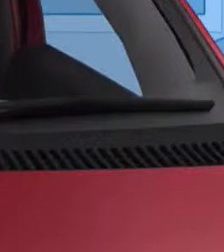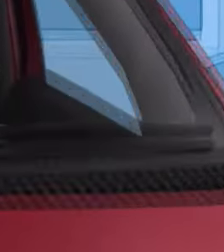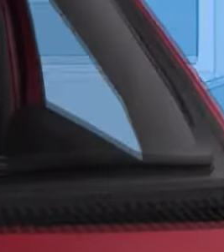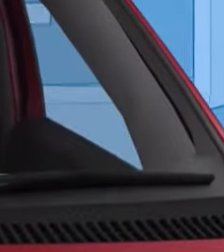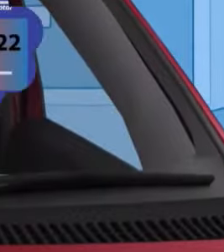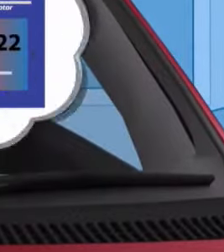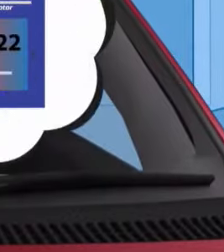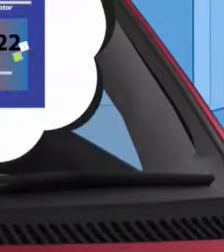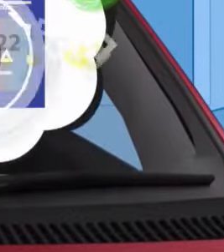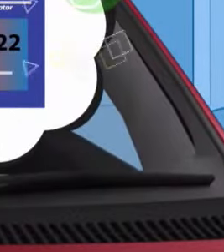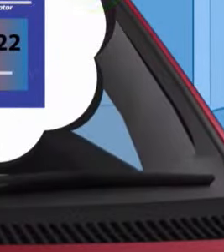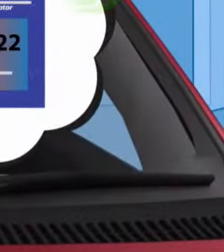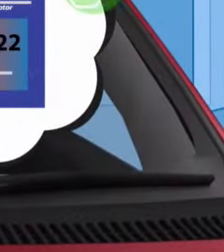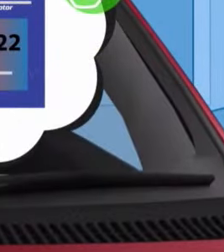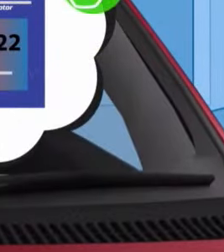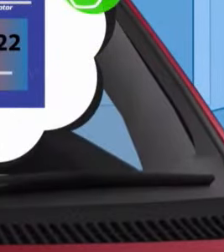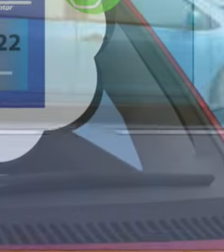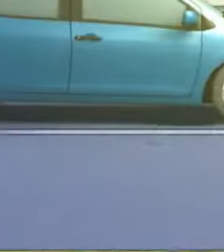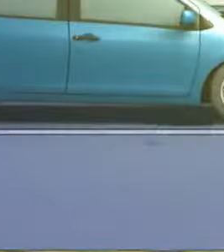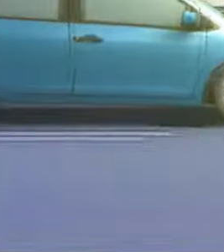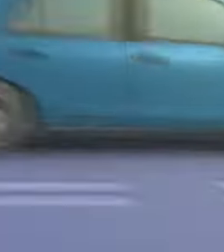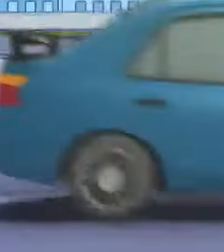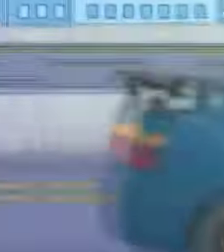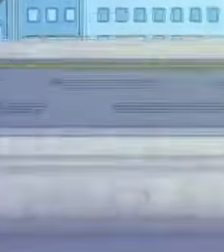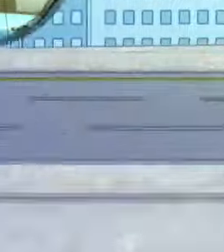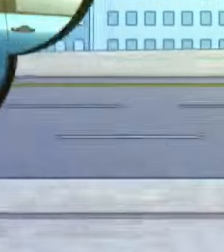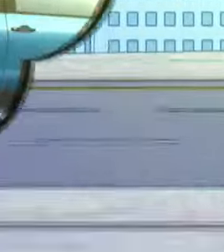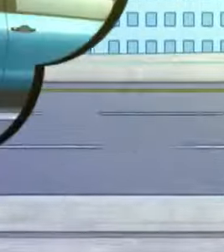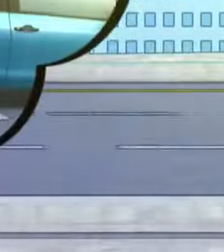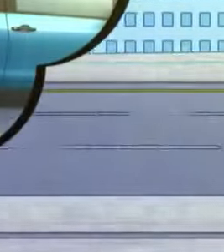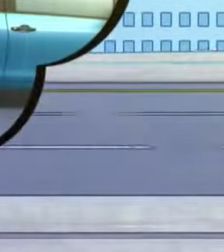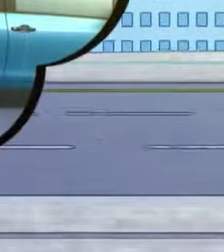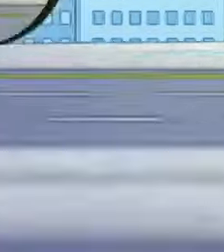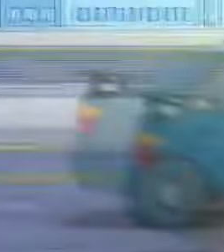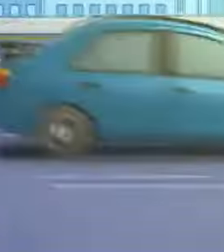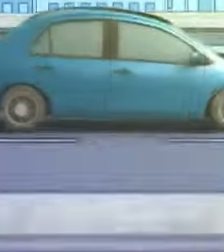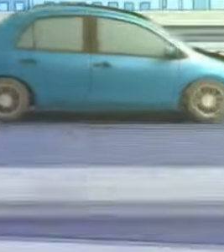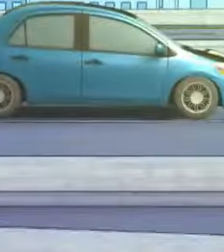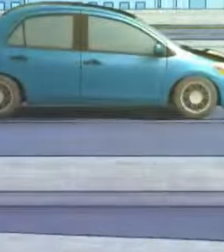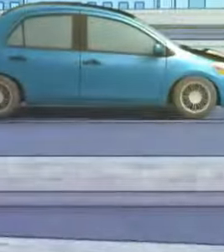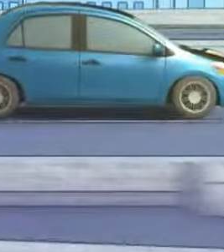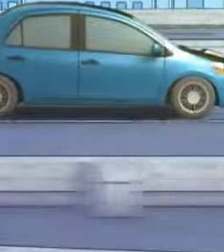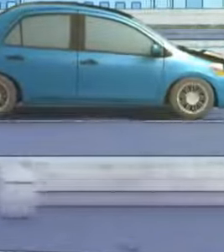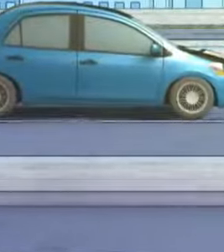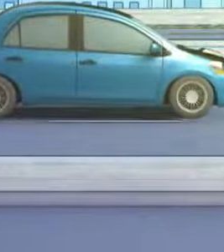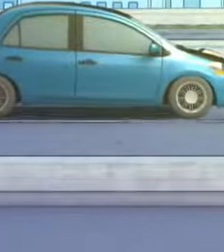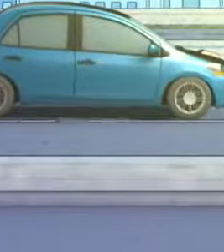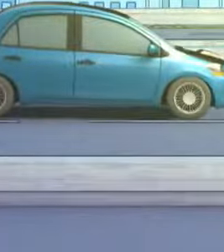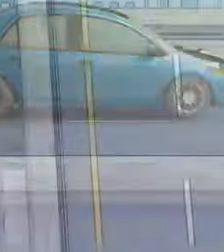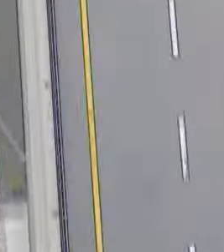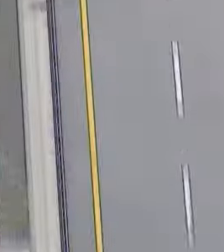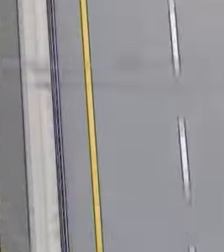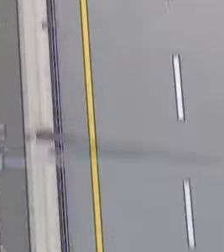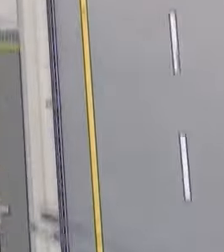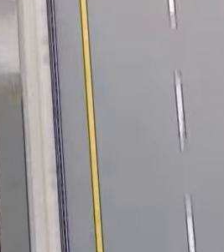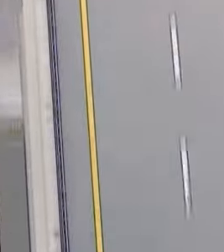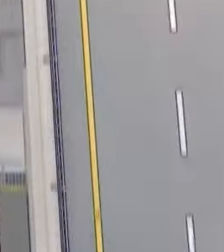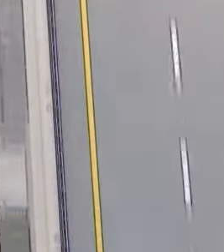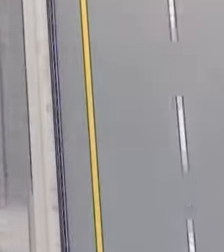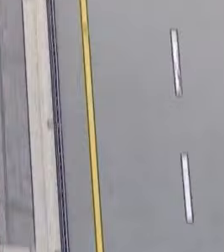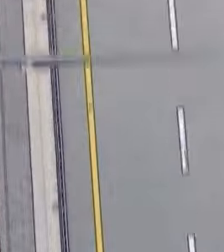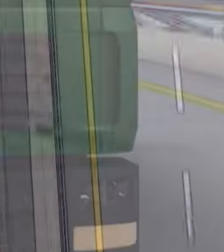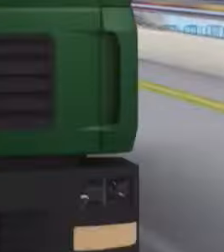Sebelum memulakan perjalanan, pastikan dokumen perjalanan anda lengkap. Kekalkan jarak sekurang-kurangnya 10 meter dari kenderaan depan. Jika anda